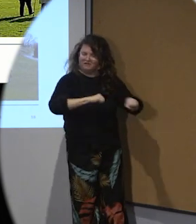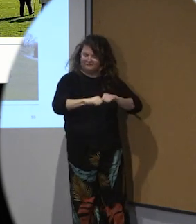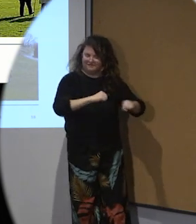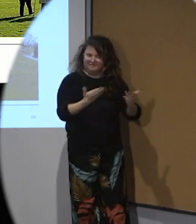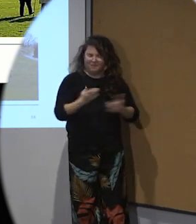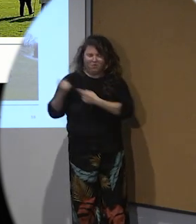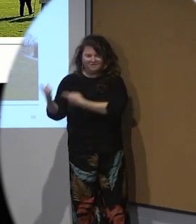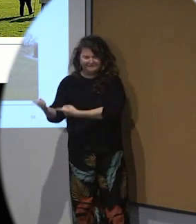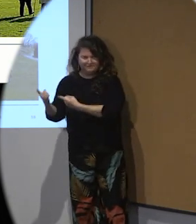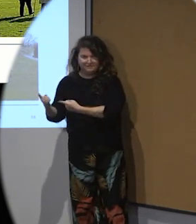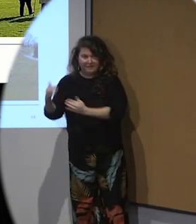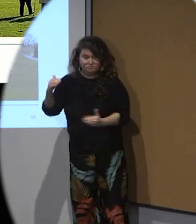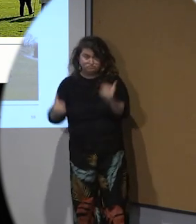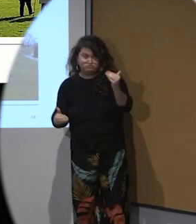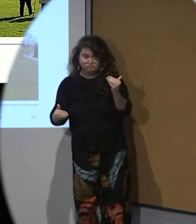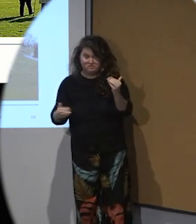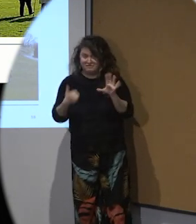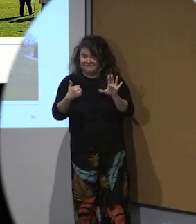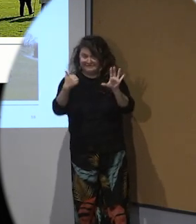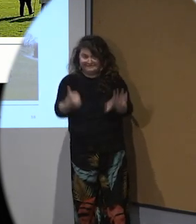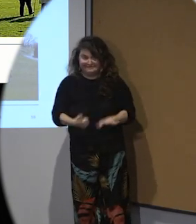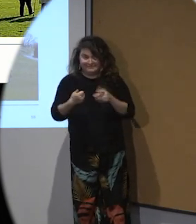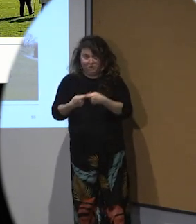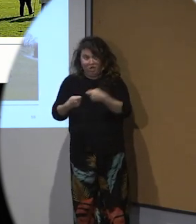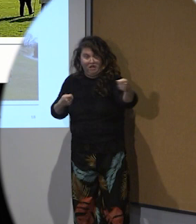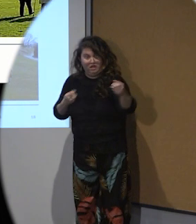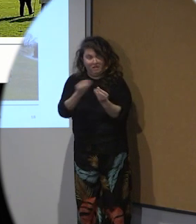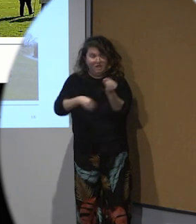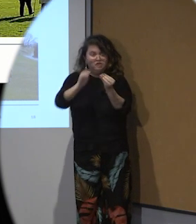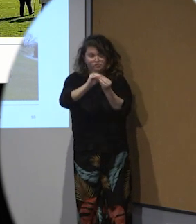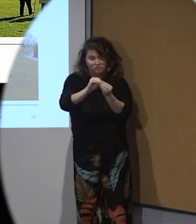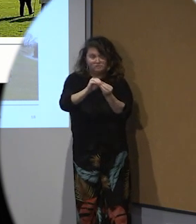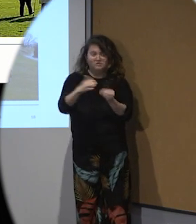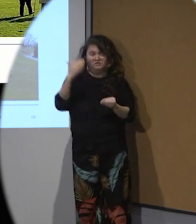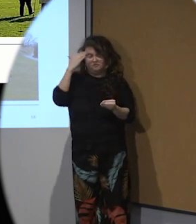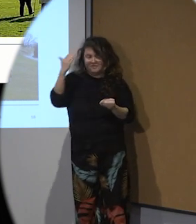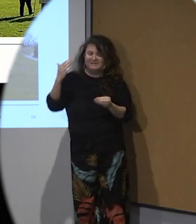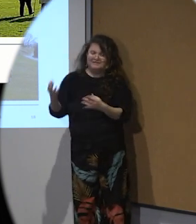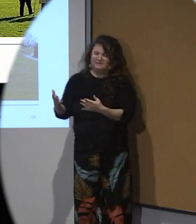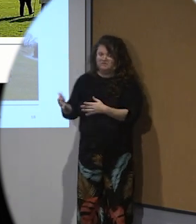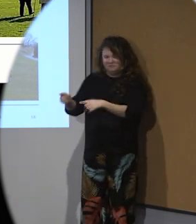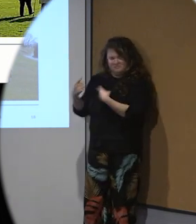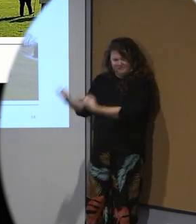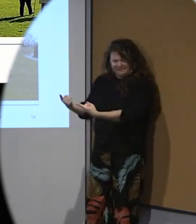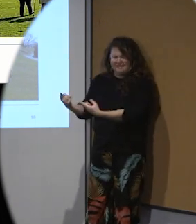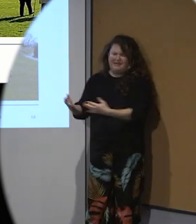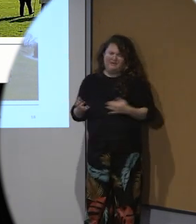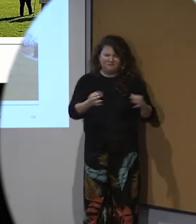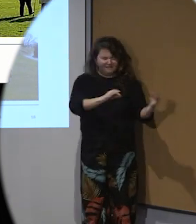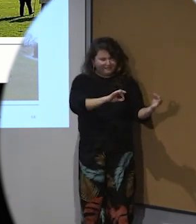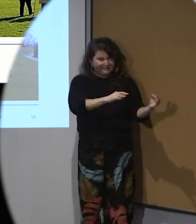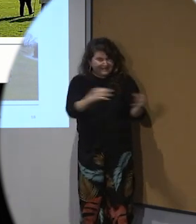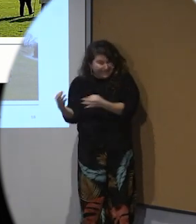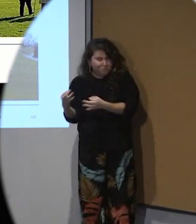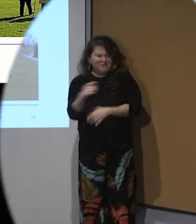ceux actifs réguliers vivent 3 ans de plus que ceux modérément. Donc il y a 9 ans de différence